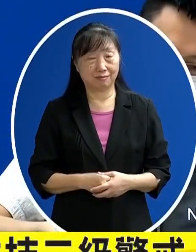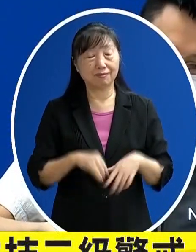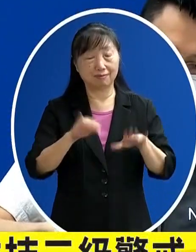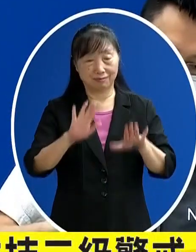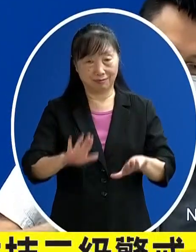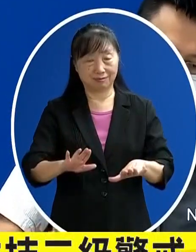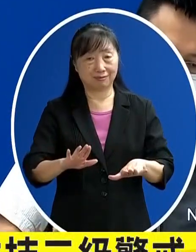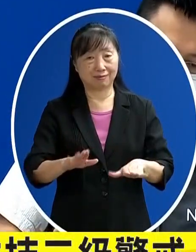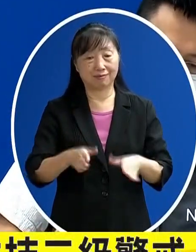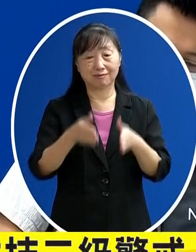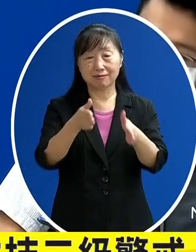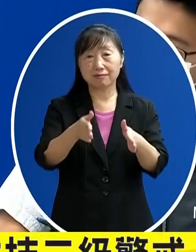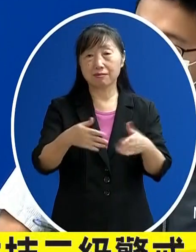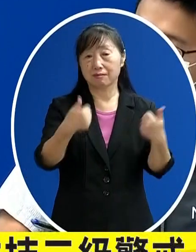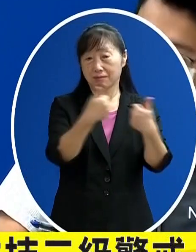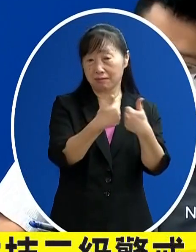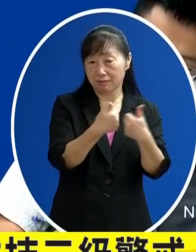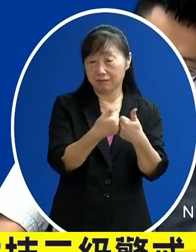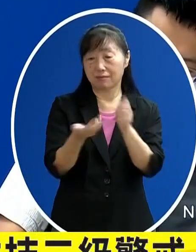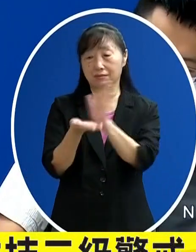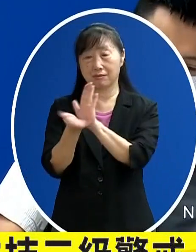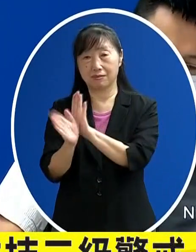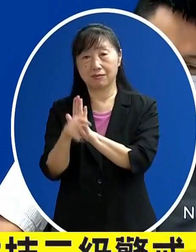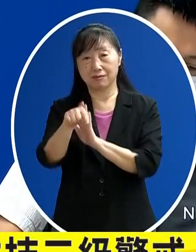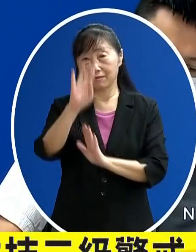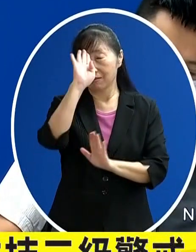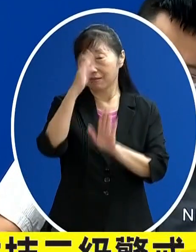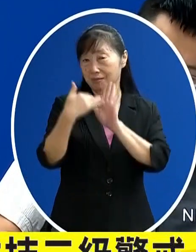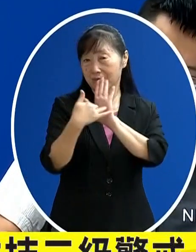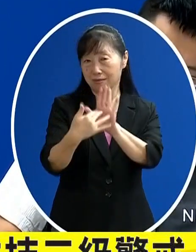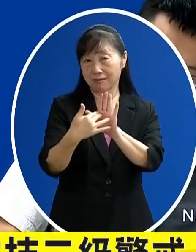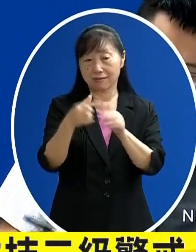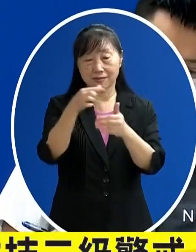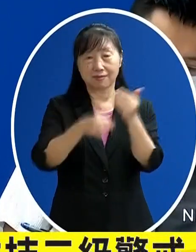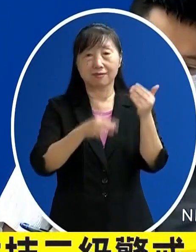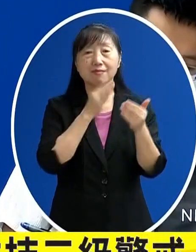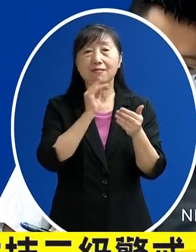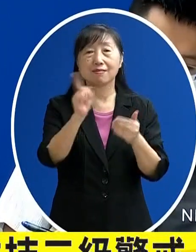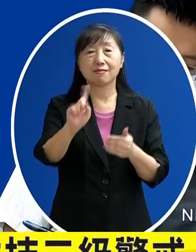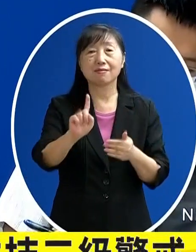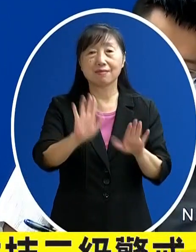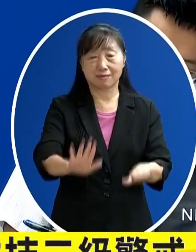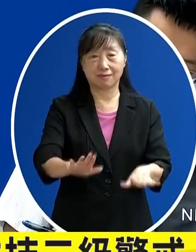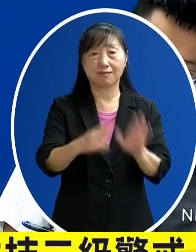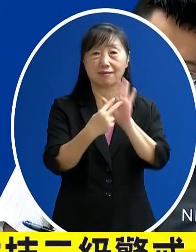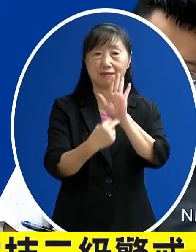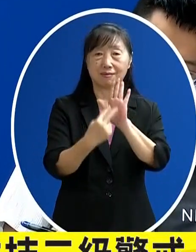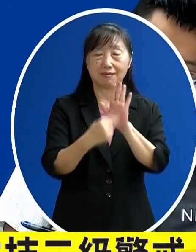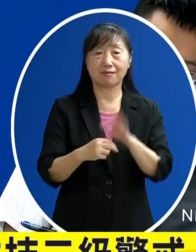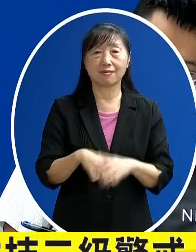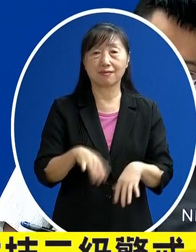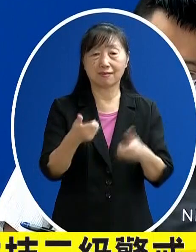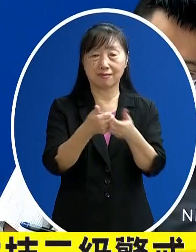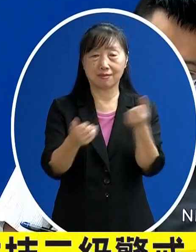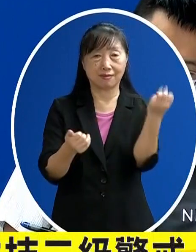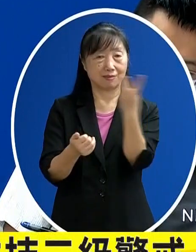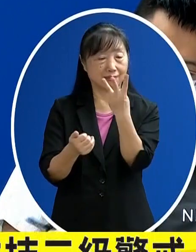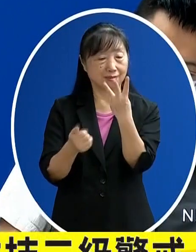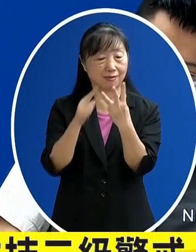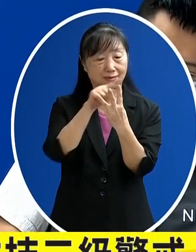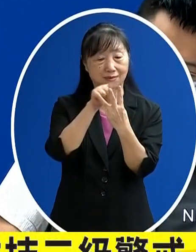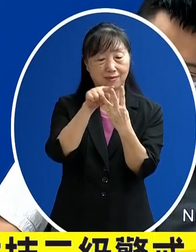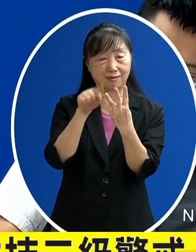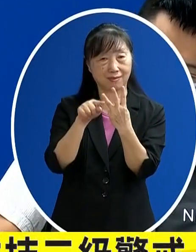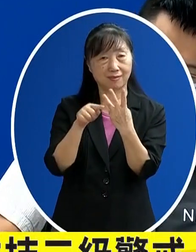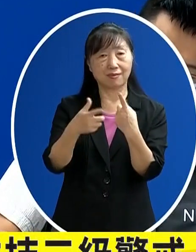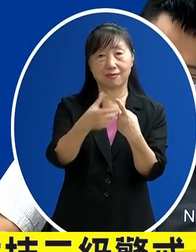我在这边就会议跟展览的防疫管理措施做一个说明。那可以分三个部分，首